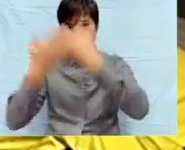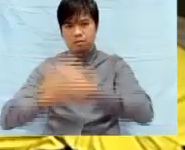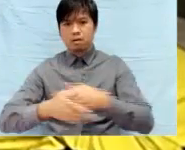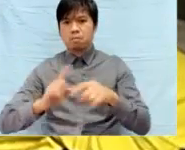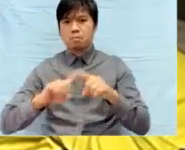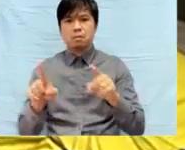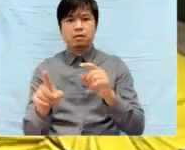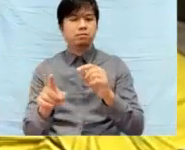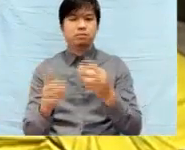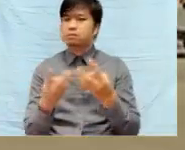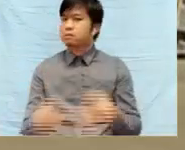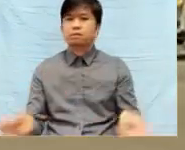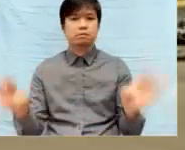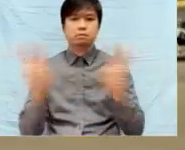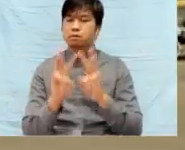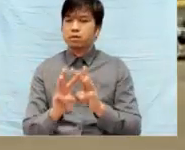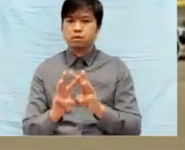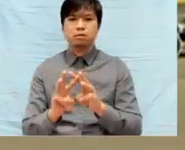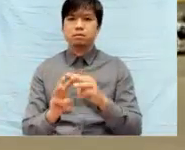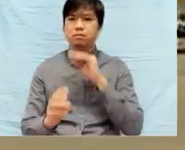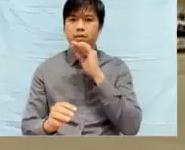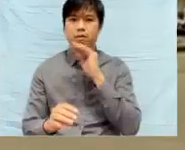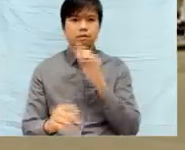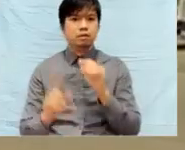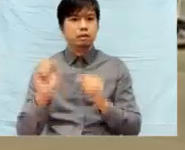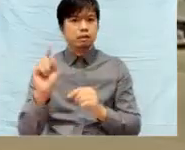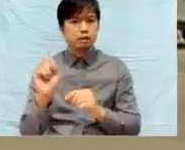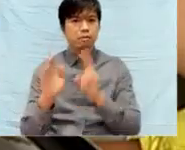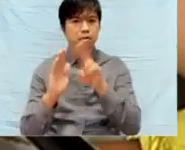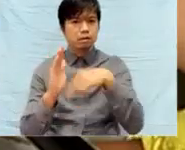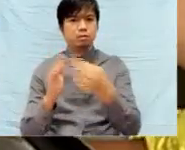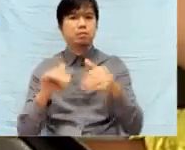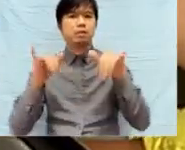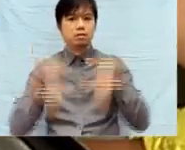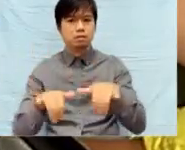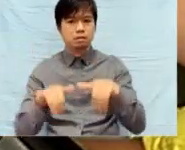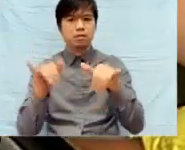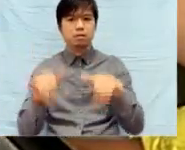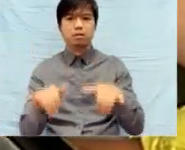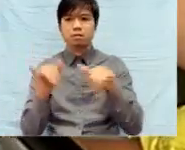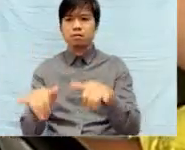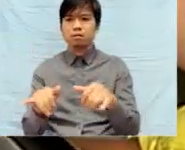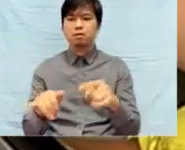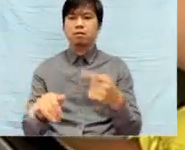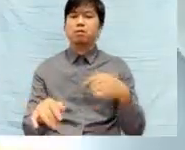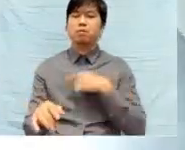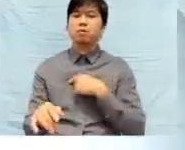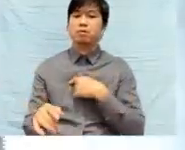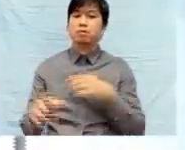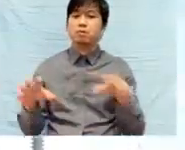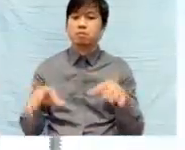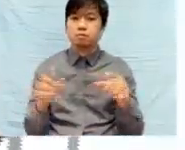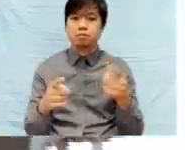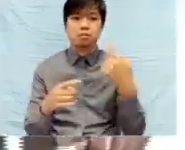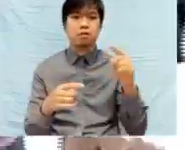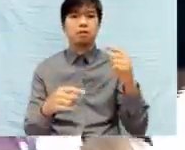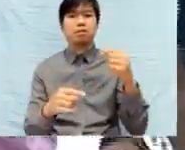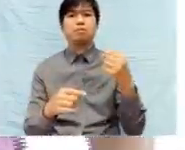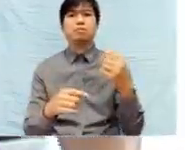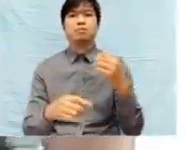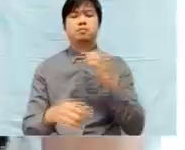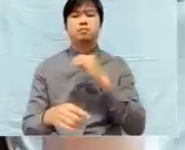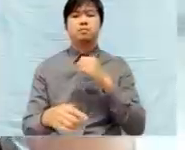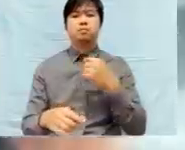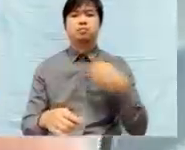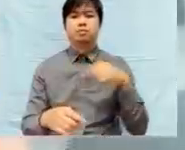it sa pagod. Kasi pang 11 hours na namin ngayon dito. Nagpareroot kami. Kami rin gumawa ng paraan para sa amin. Mga foreigner namang